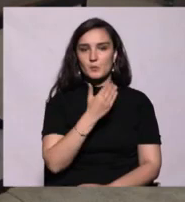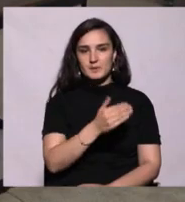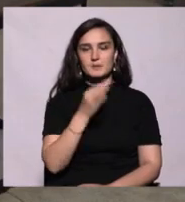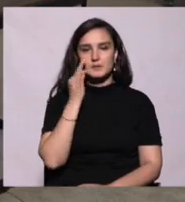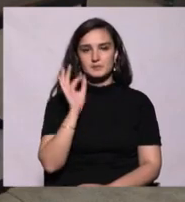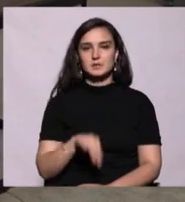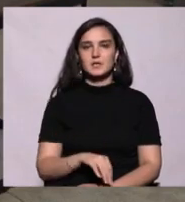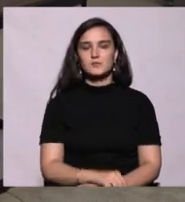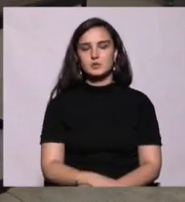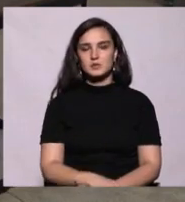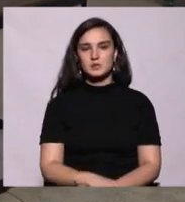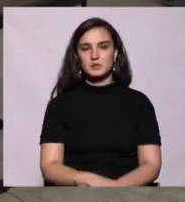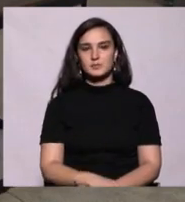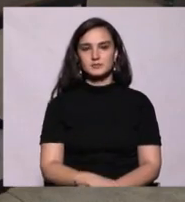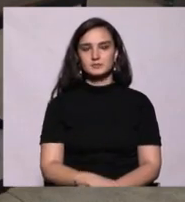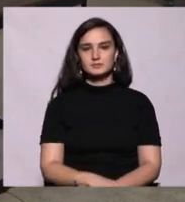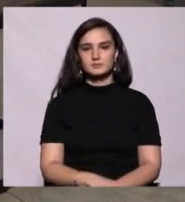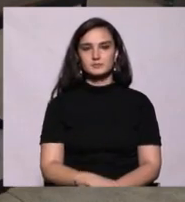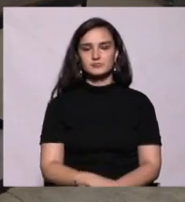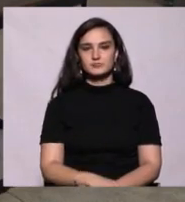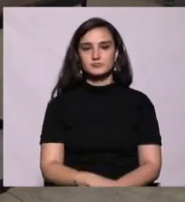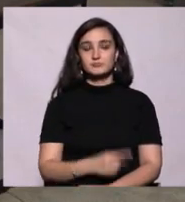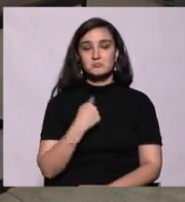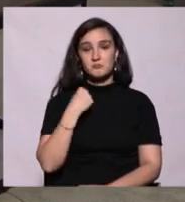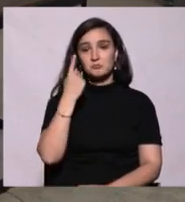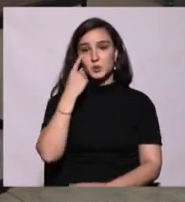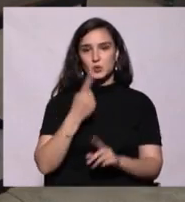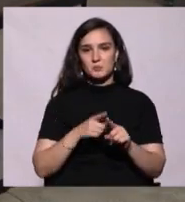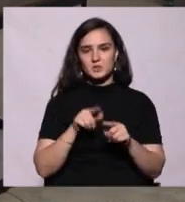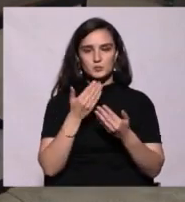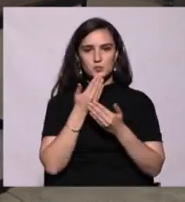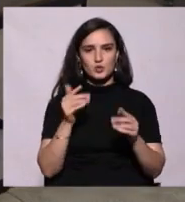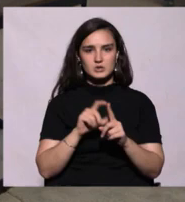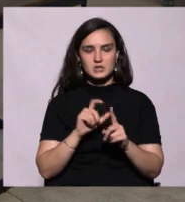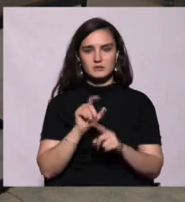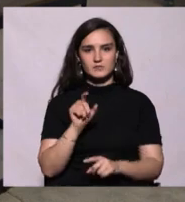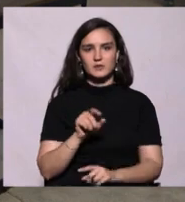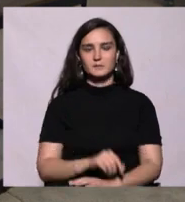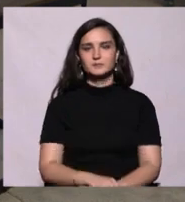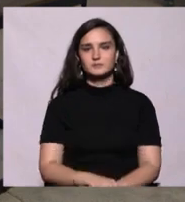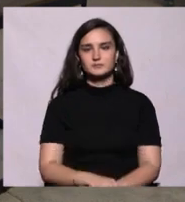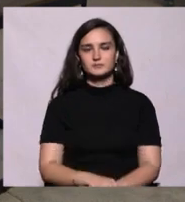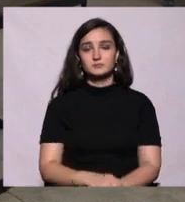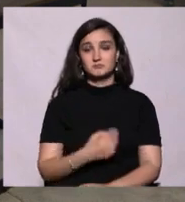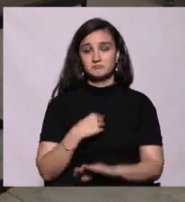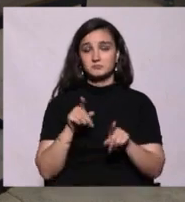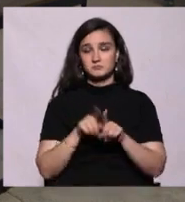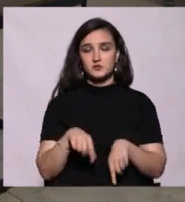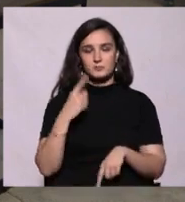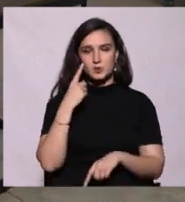experience მომხმარებელთა გამოცდილება. I think this is our last word. I think so as